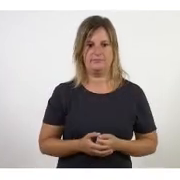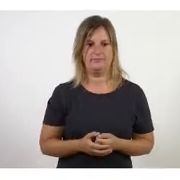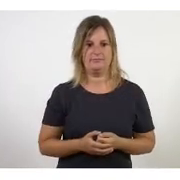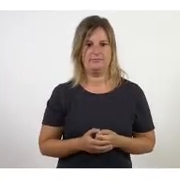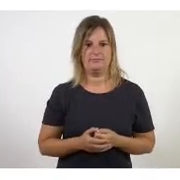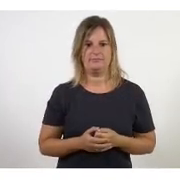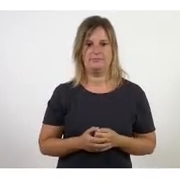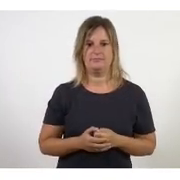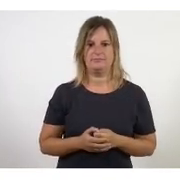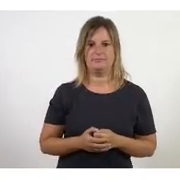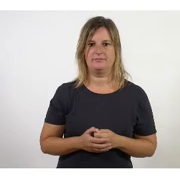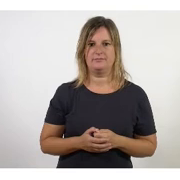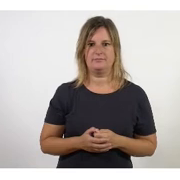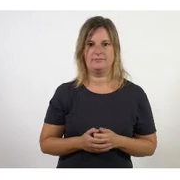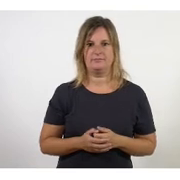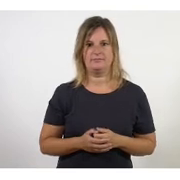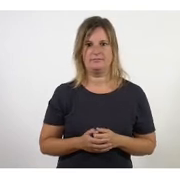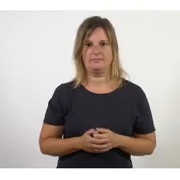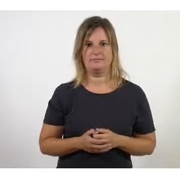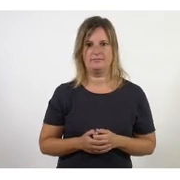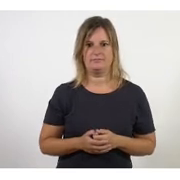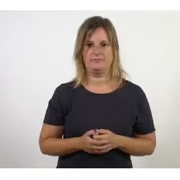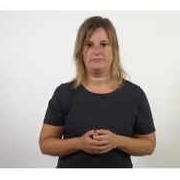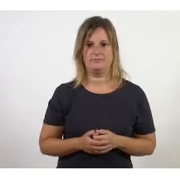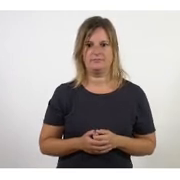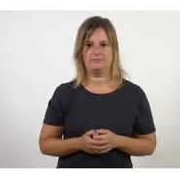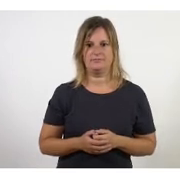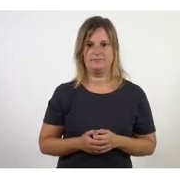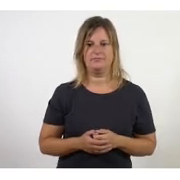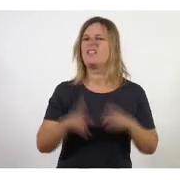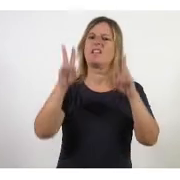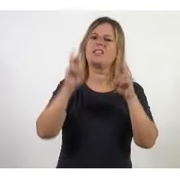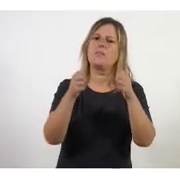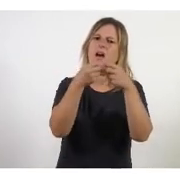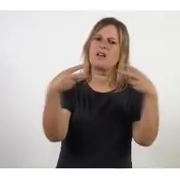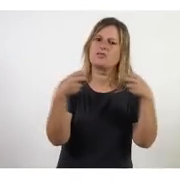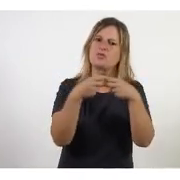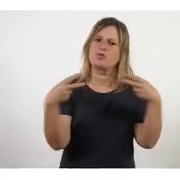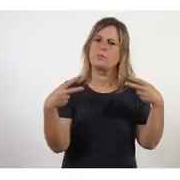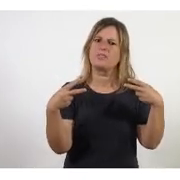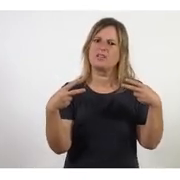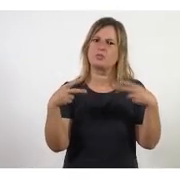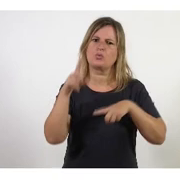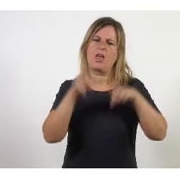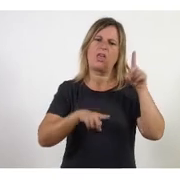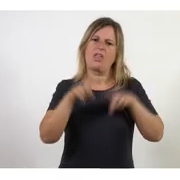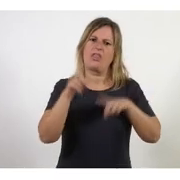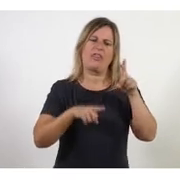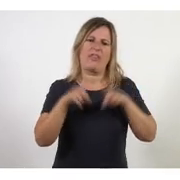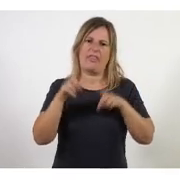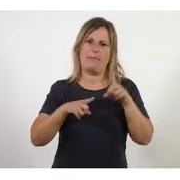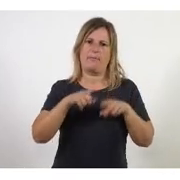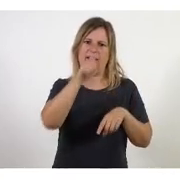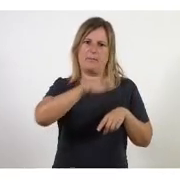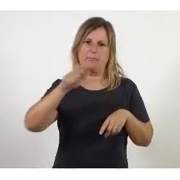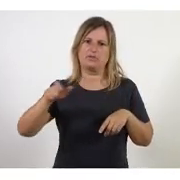i farem un salt de carro. Sobre els subtítols, és millor que siguin... Depèn de la persona, la velocitat a la